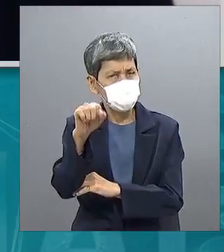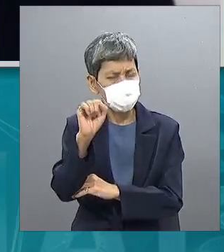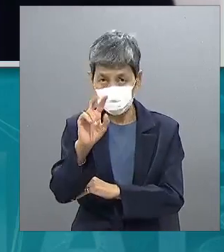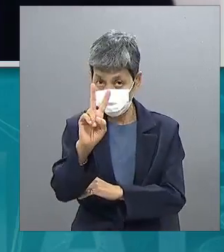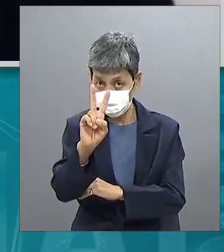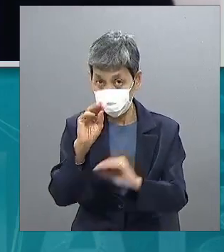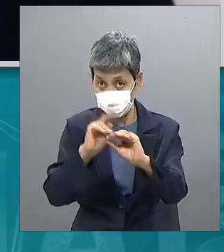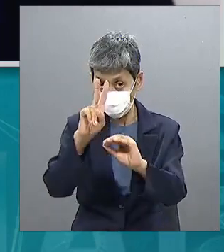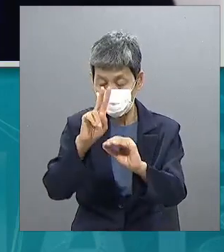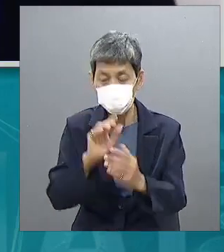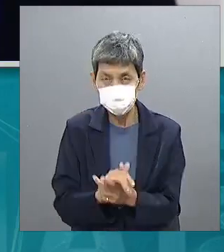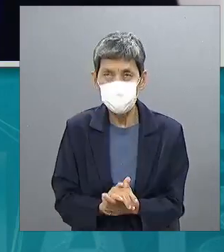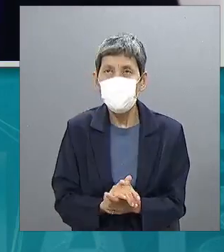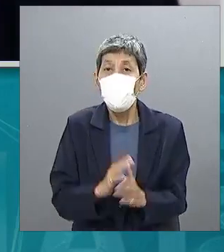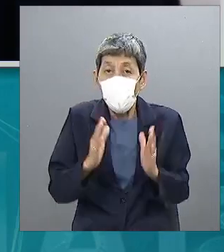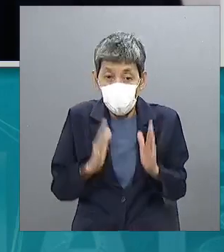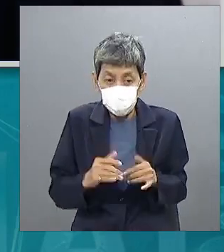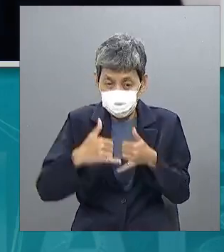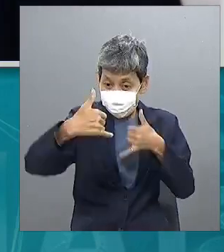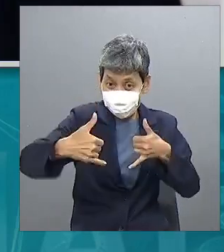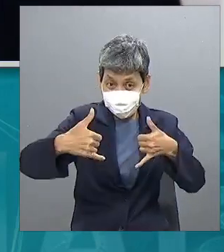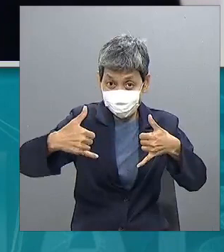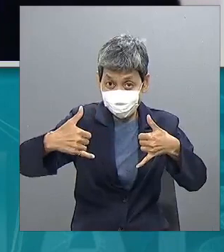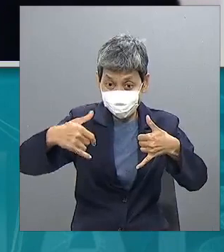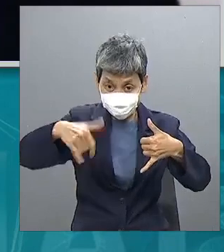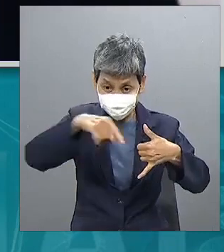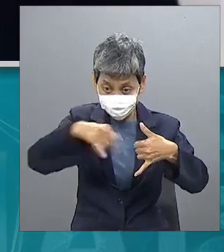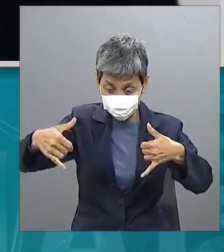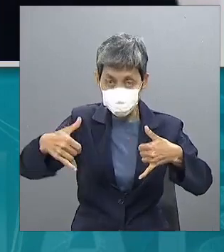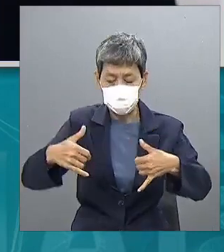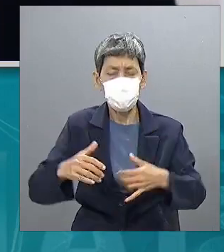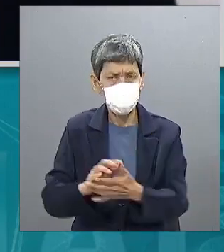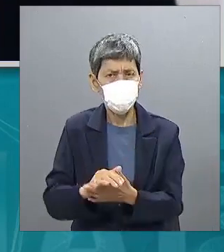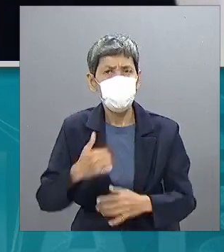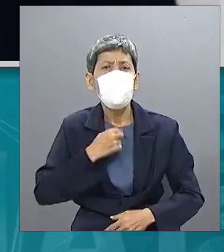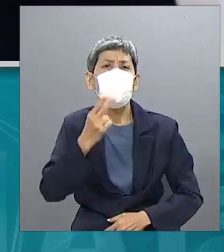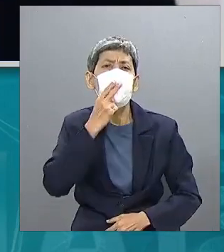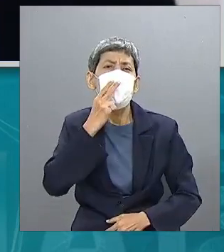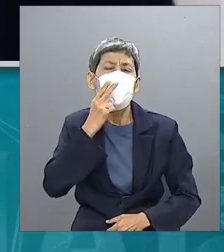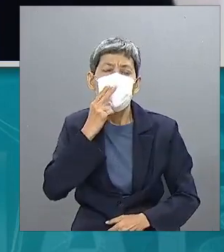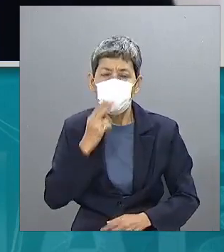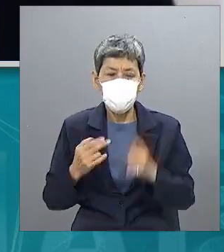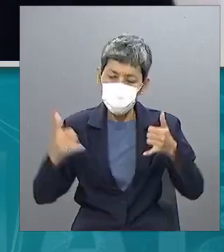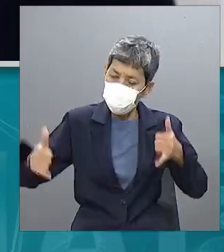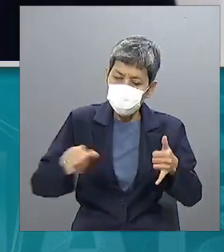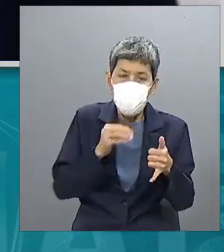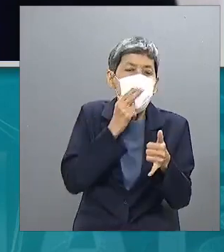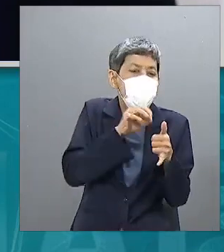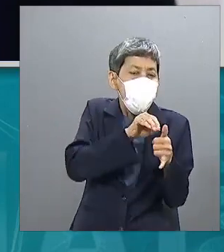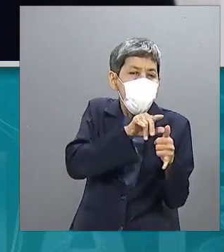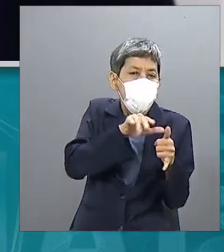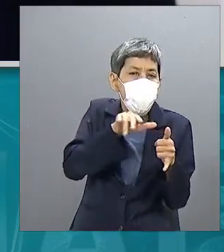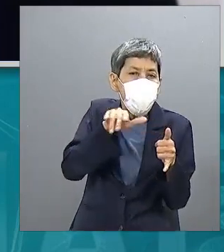อะไรกันนะคือคนที่อยู่ใกล้ตัวมาเนี่ยคืนด้วยความที่ควันบุหรี่มือสองมันก็มีผลต่อสุขภาพคนใกล้ตัวด้วยนะครับ